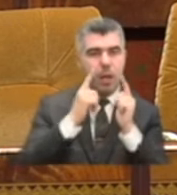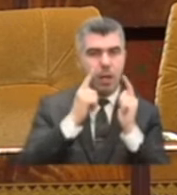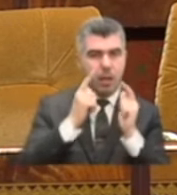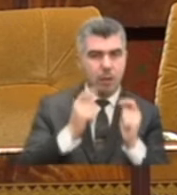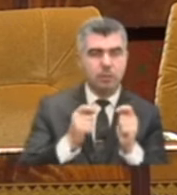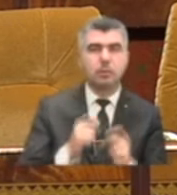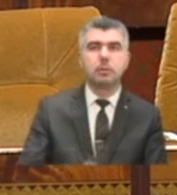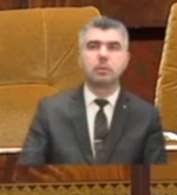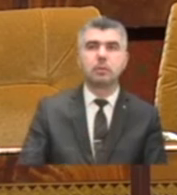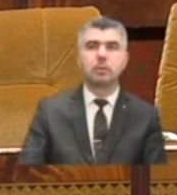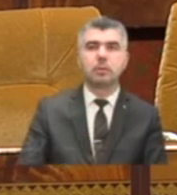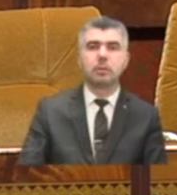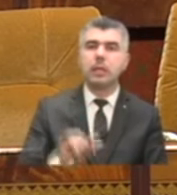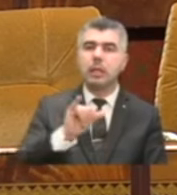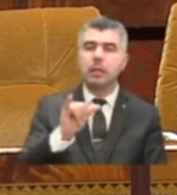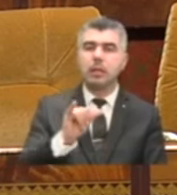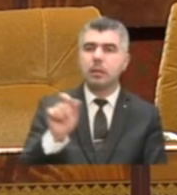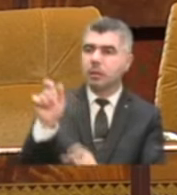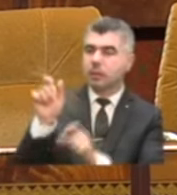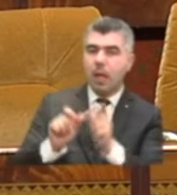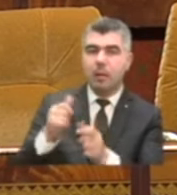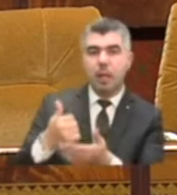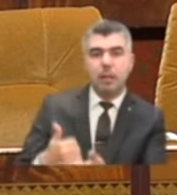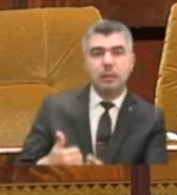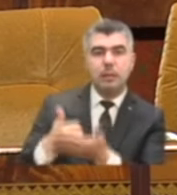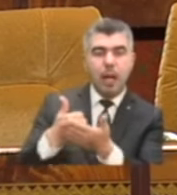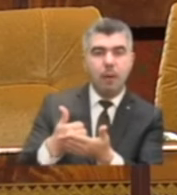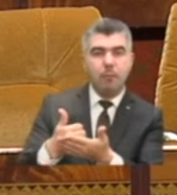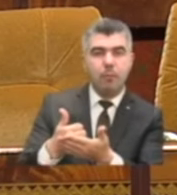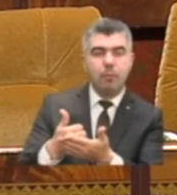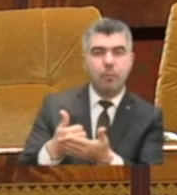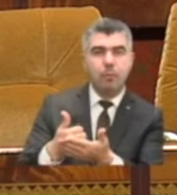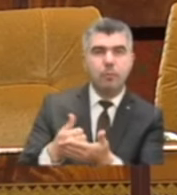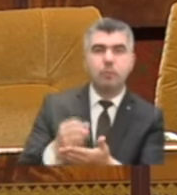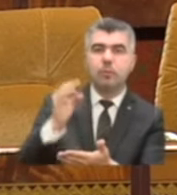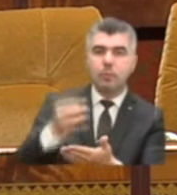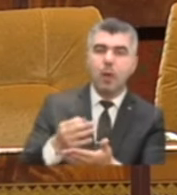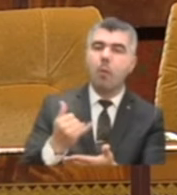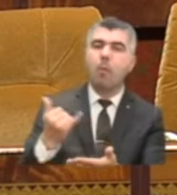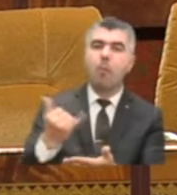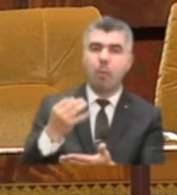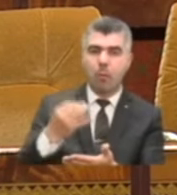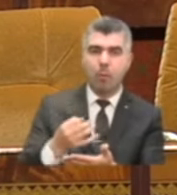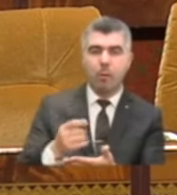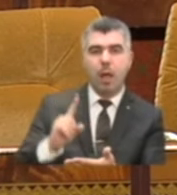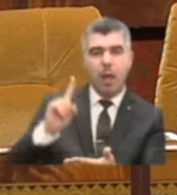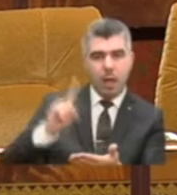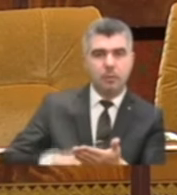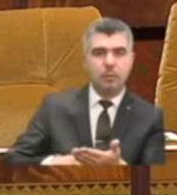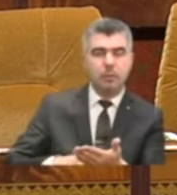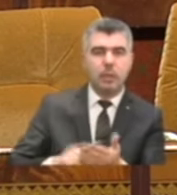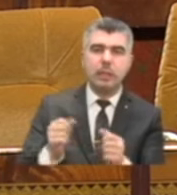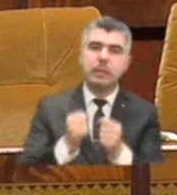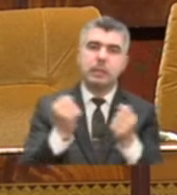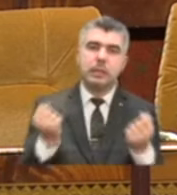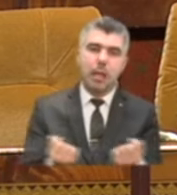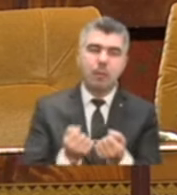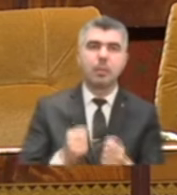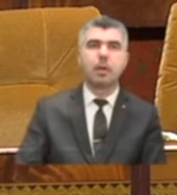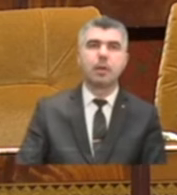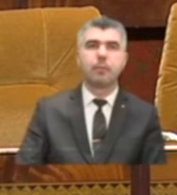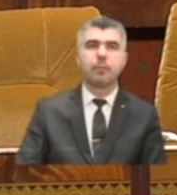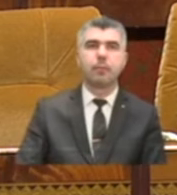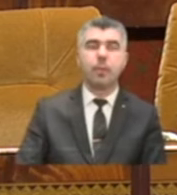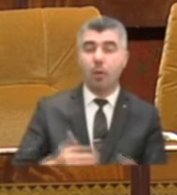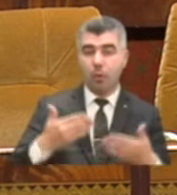هي احنا بغينا ندعموا هاد الناس لمساهمتهم وقدرتهم في المساهمة على التنمية، لأن